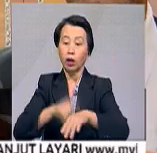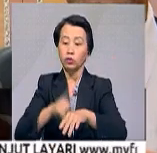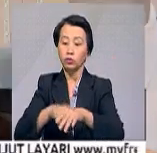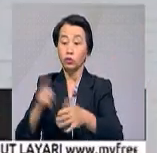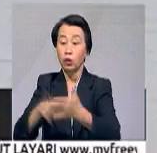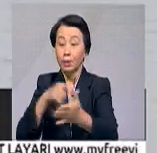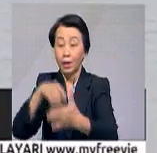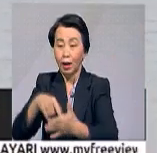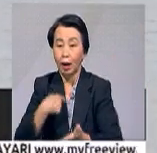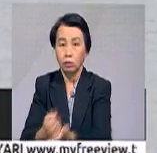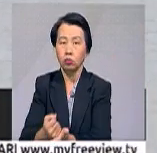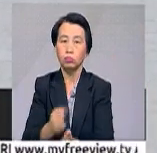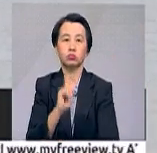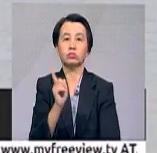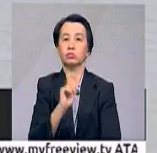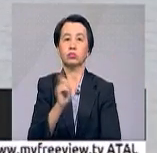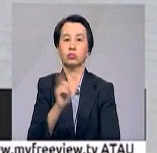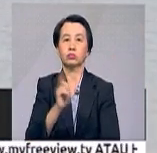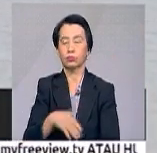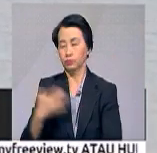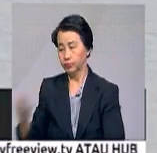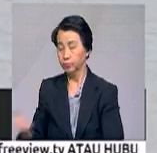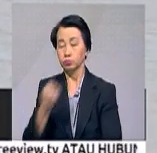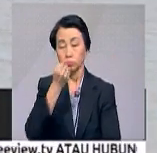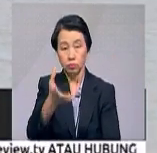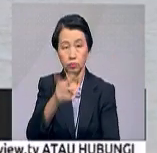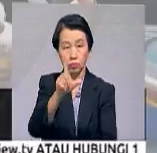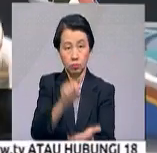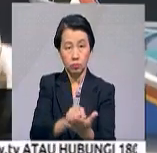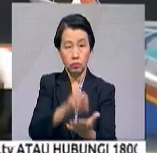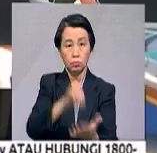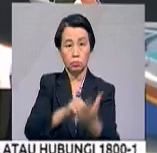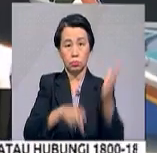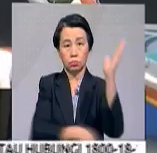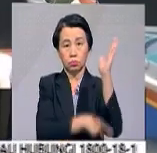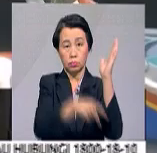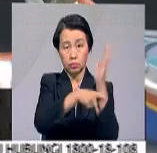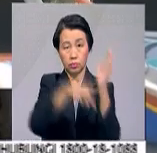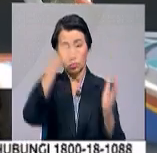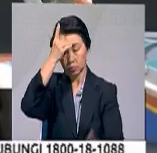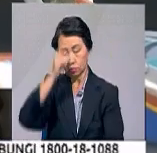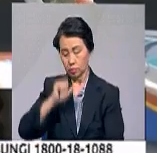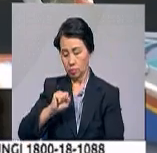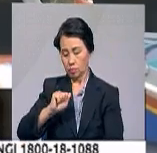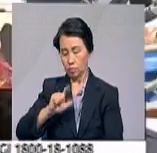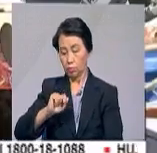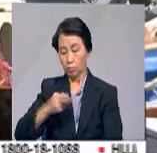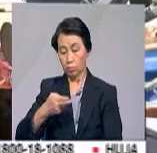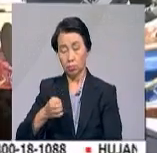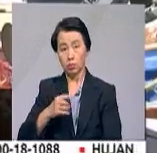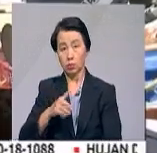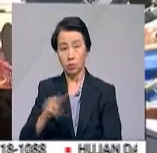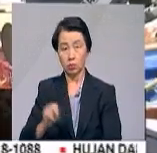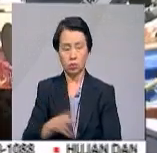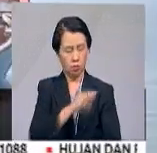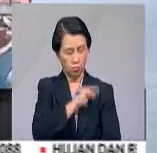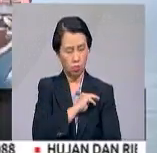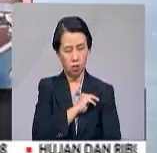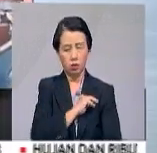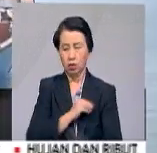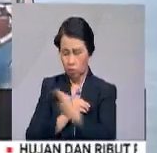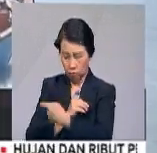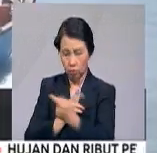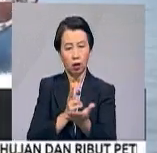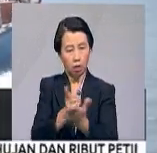tertentu. Beliau memberitahu media di lobi Parlimen. Datuk Salahuddin menekankan sebagai menteri beliau